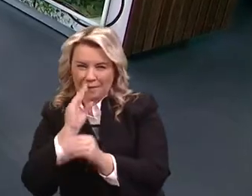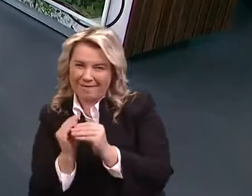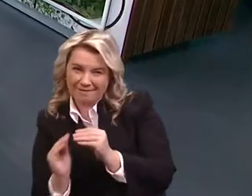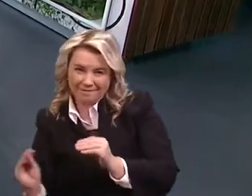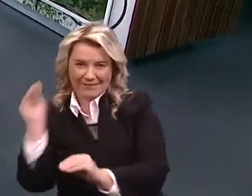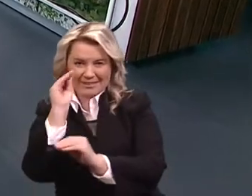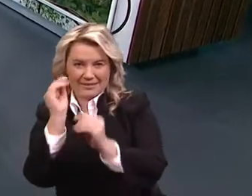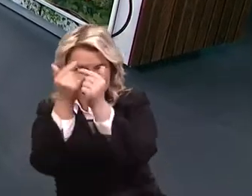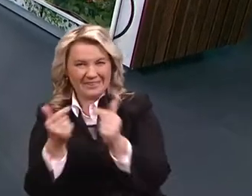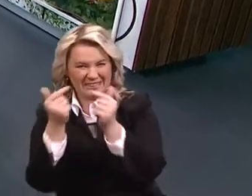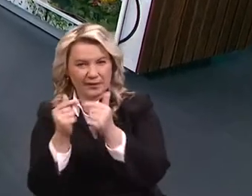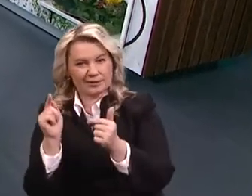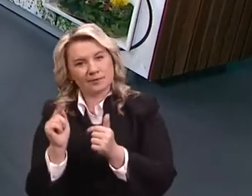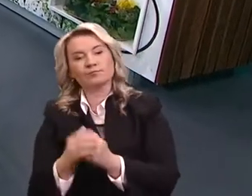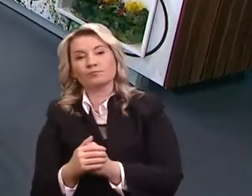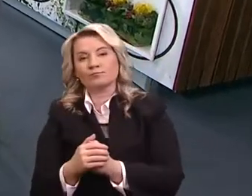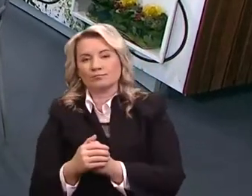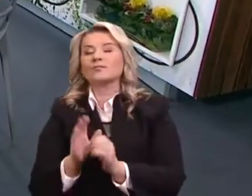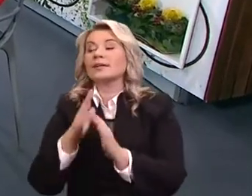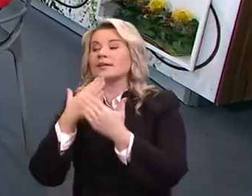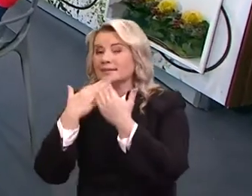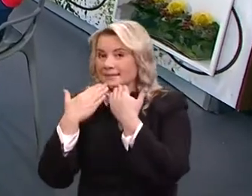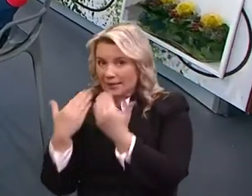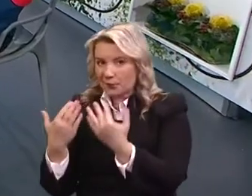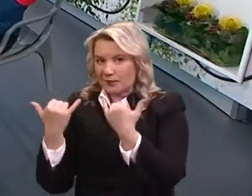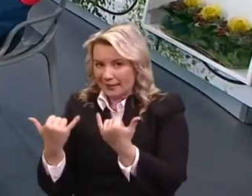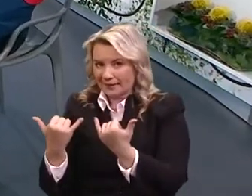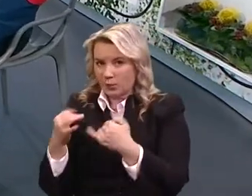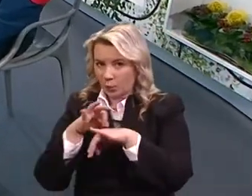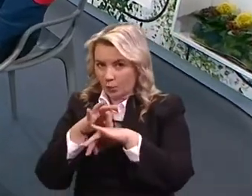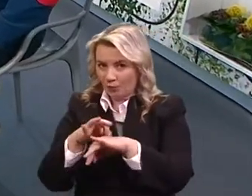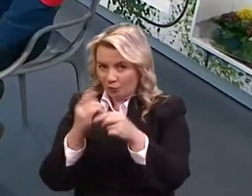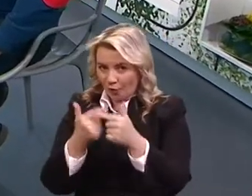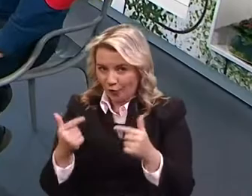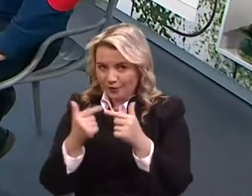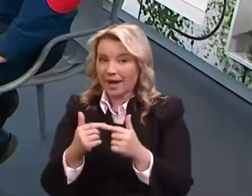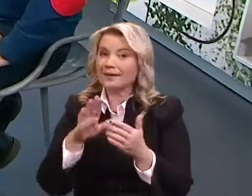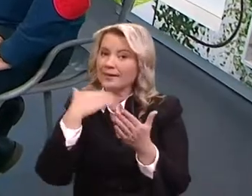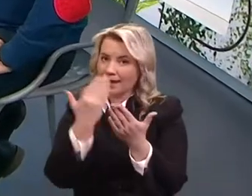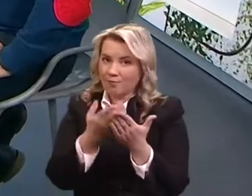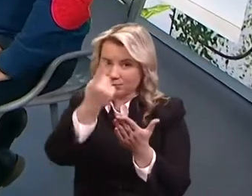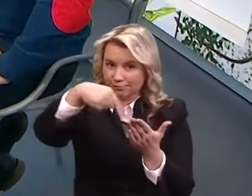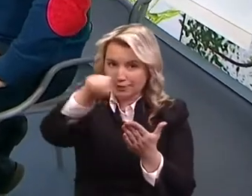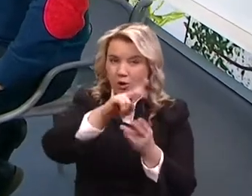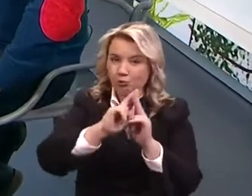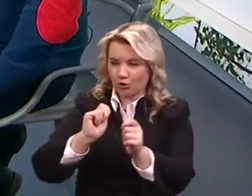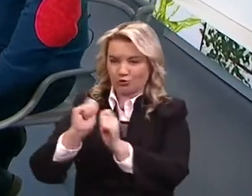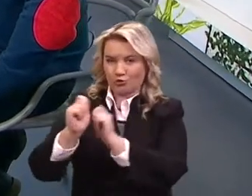na Vánoce i našetřit. Ondro, moc krát děkuji za tenhle úvod a nabízím vás také našim divákům prostřednictvím chatu.